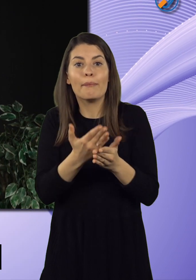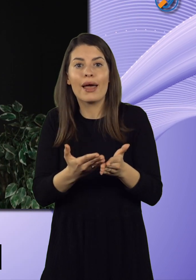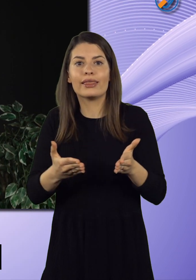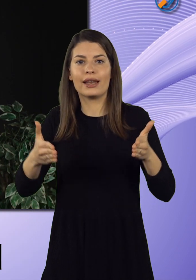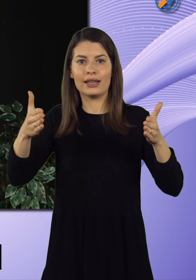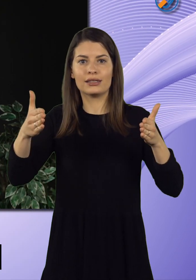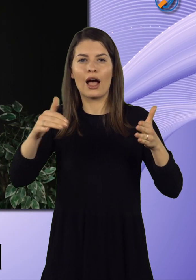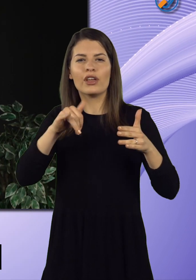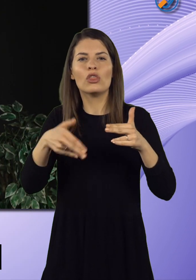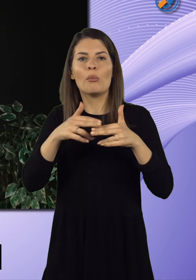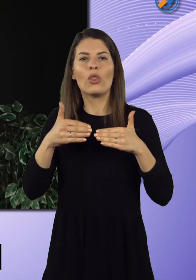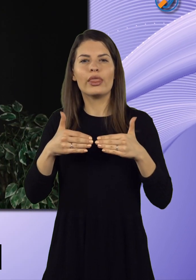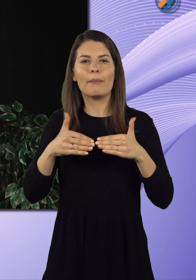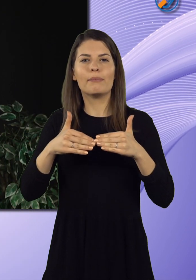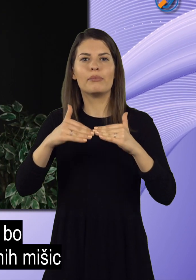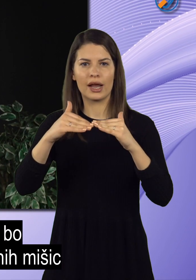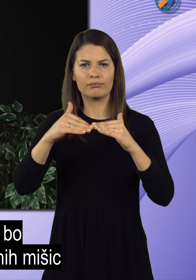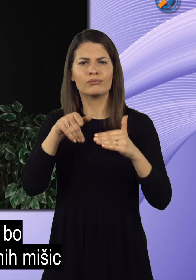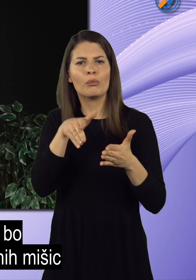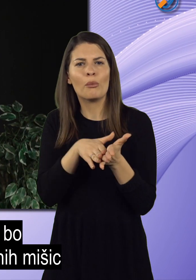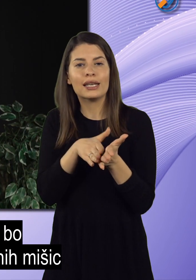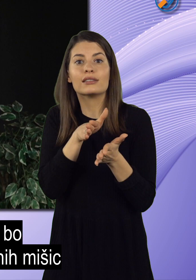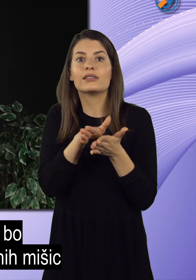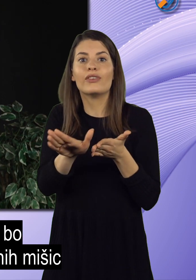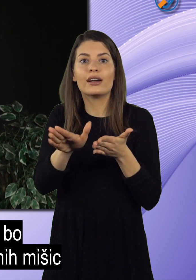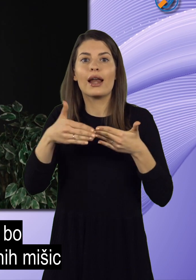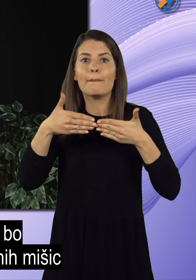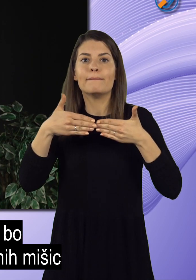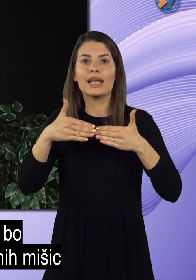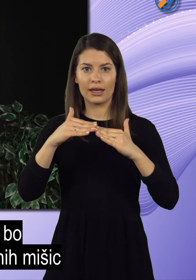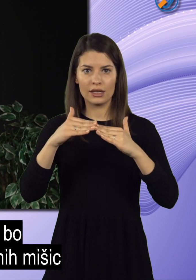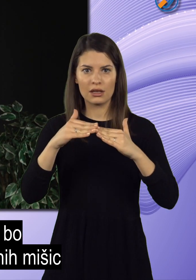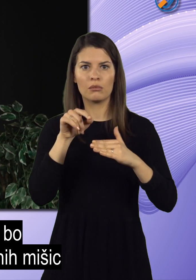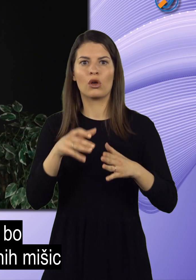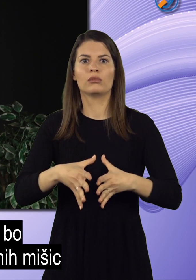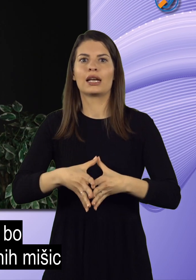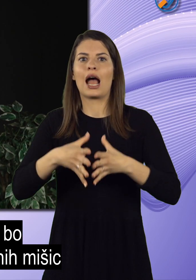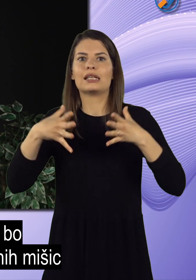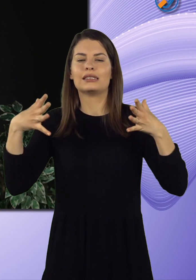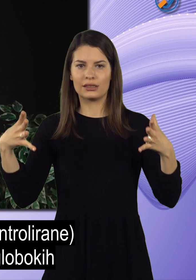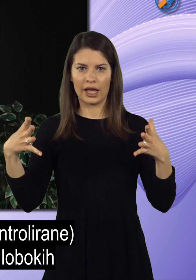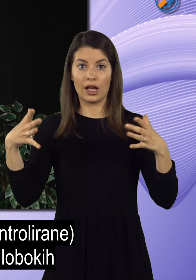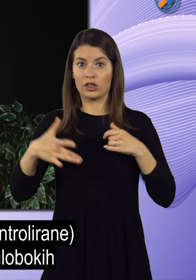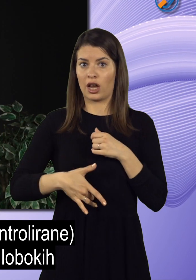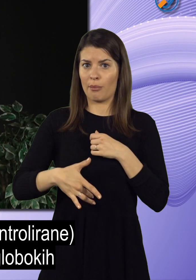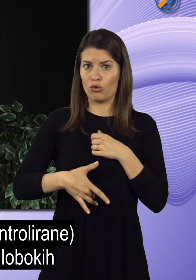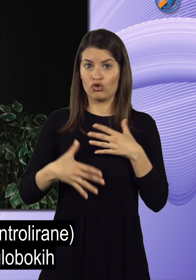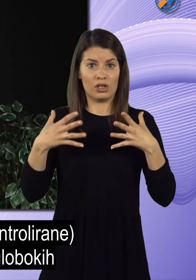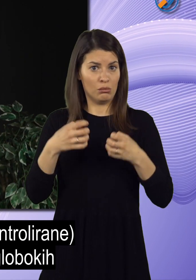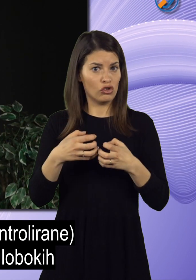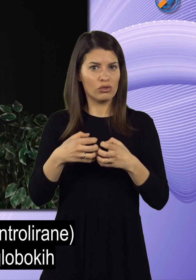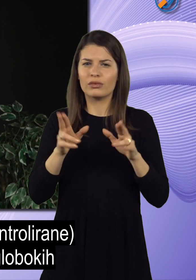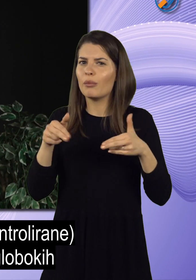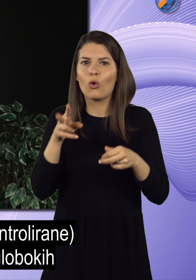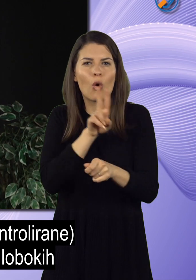ki se začne premikati naprej. Zvrnjena medenica bo povzročila razteg trebušnih mišic, postajajo vedno